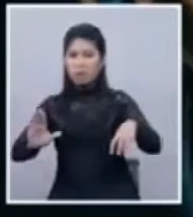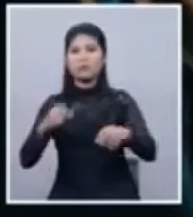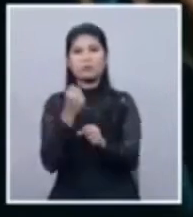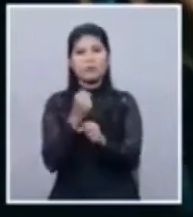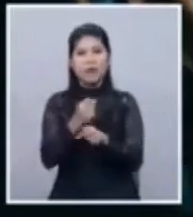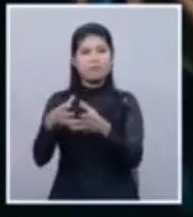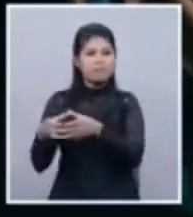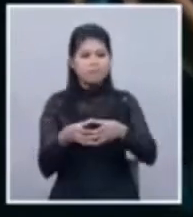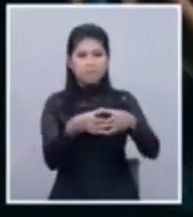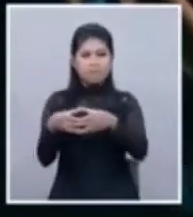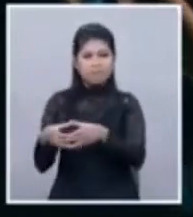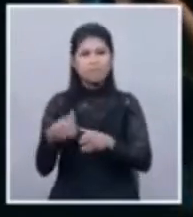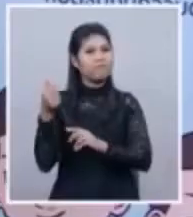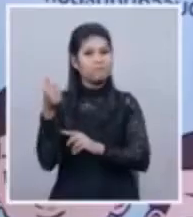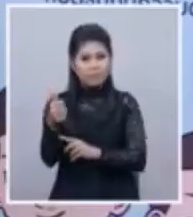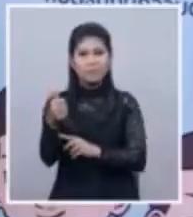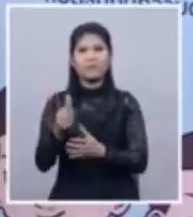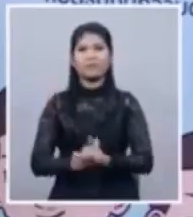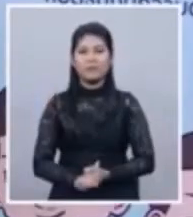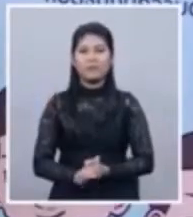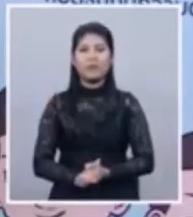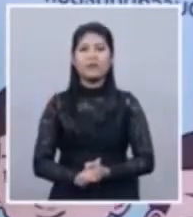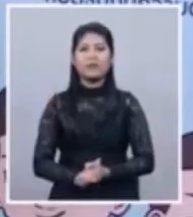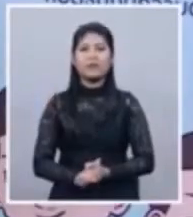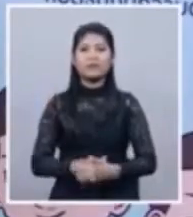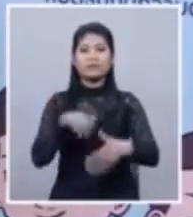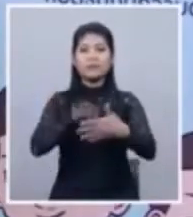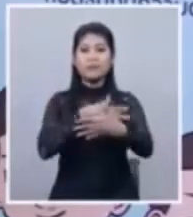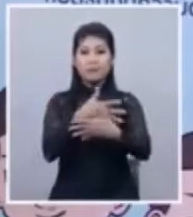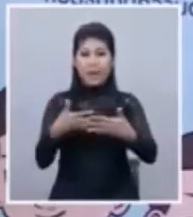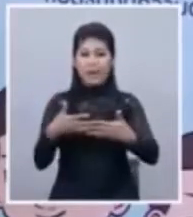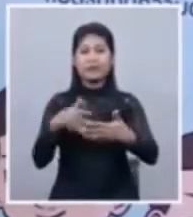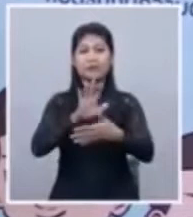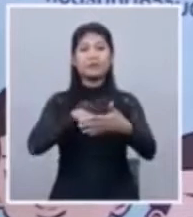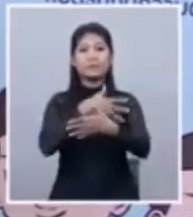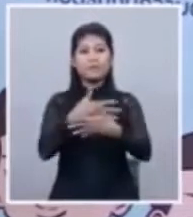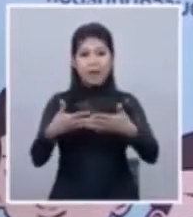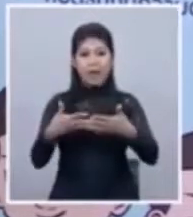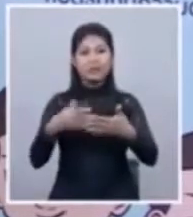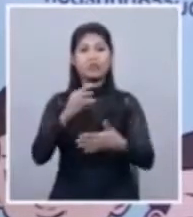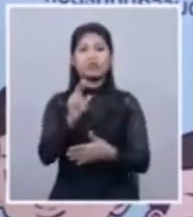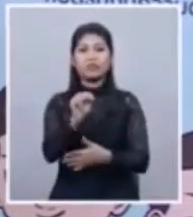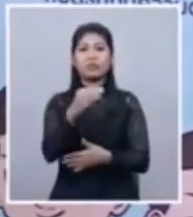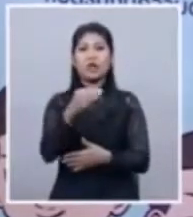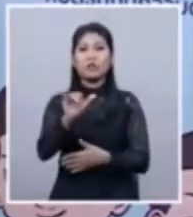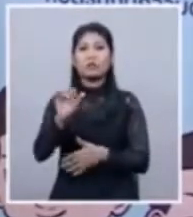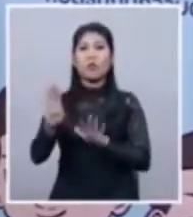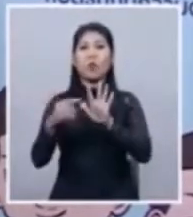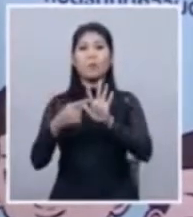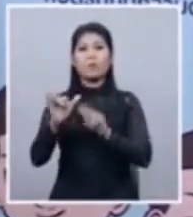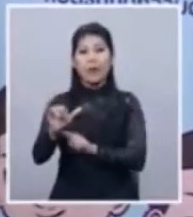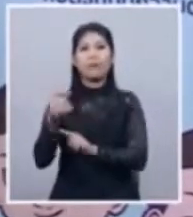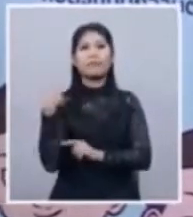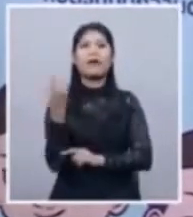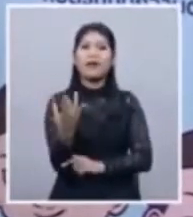งานได้อย่างสมบูรณ์เต็มที ่ทีนี้นโยบายในการปฏิรูปทรัพยากรน้ำทั้งระบบเนี่ยในส่วนของรัฐบาลเองเราวางนโยบายว